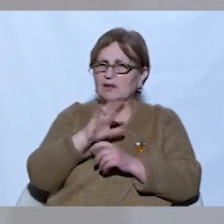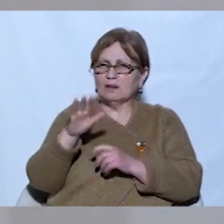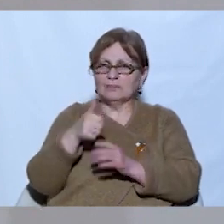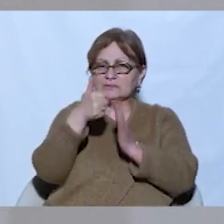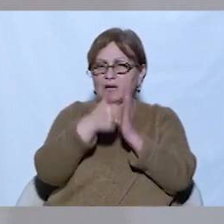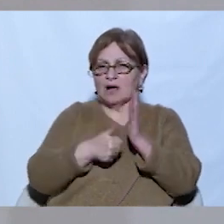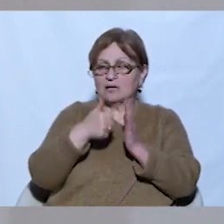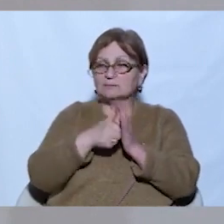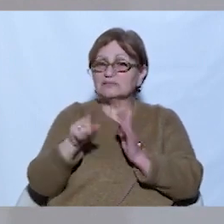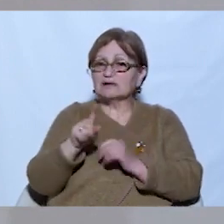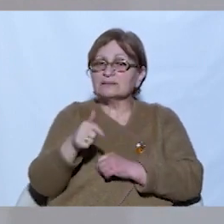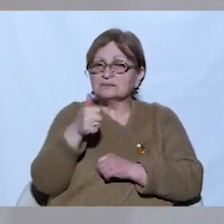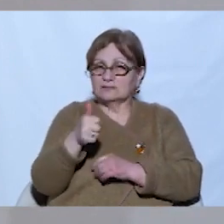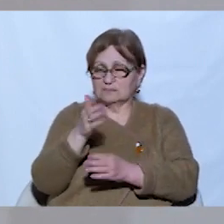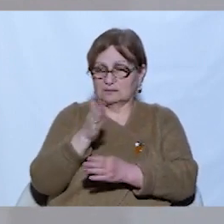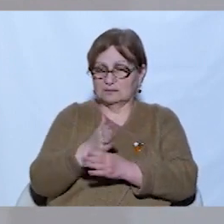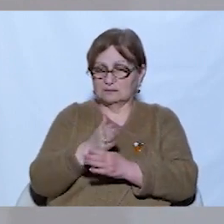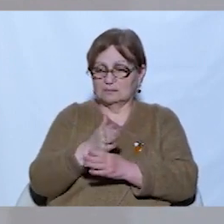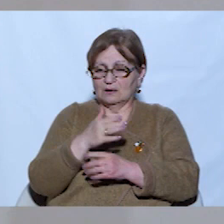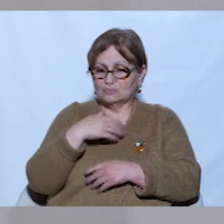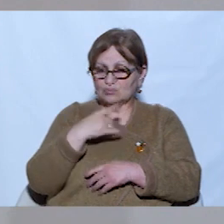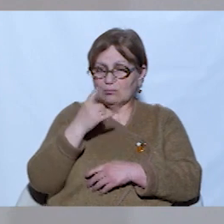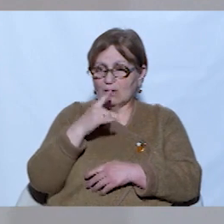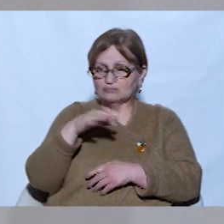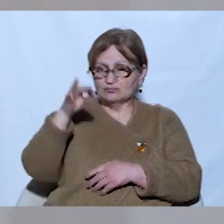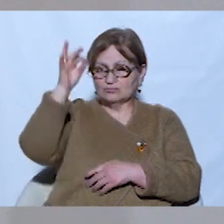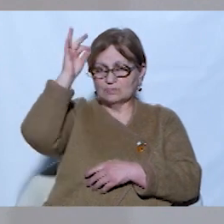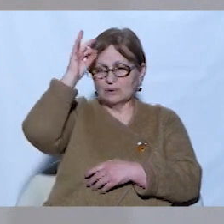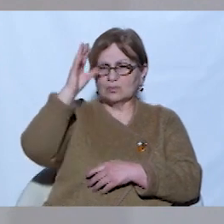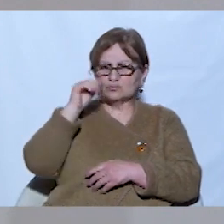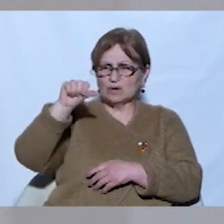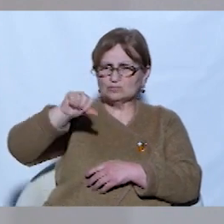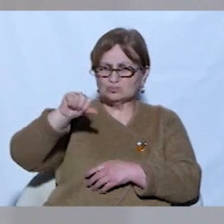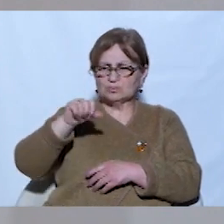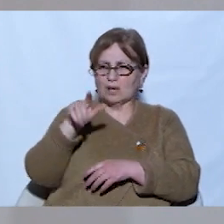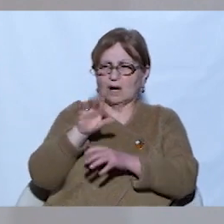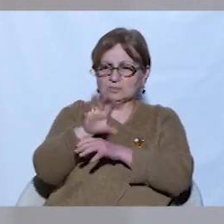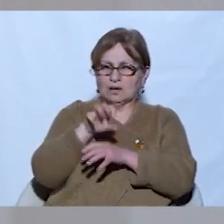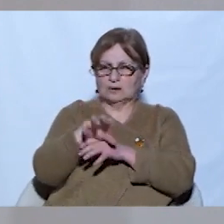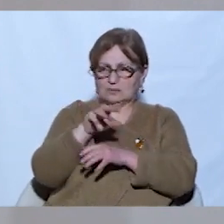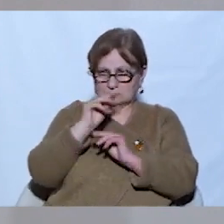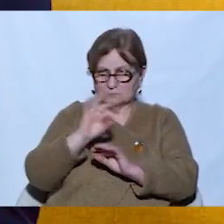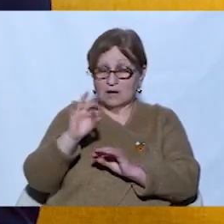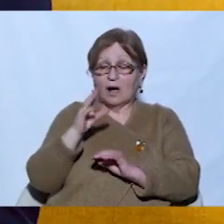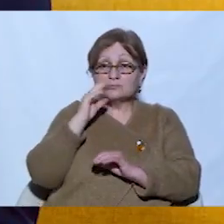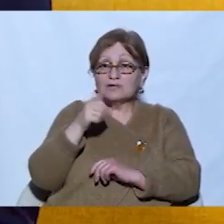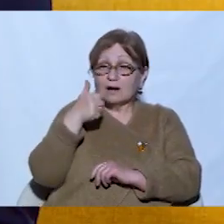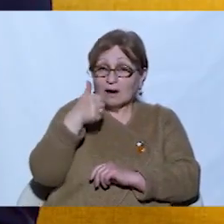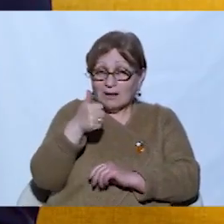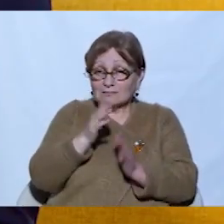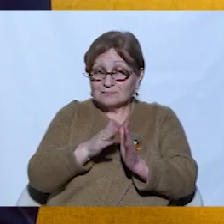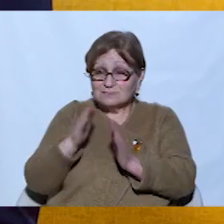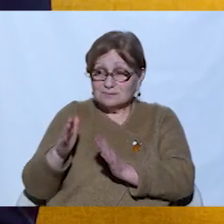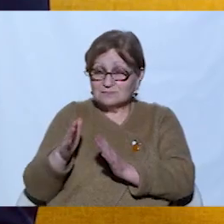აქებს ყველაფერს, რაც სასურველია. და რატომღაც ბავშვი არ უნდა გვახსენდებოდეს მაშინ, როდესაც ის ცუდ ქცევას